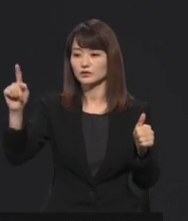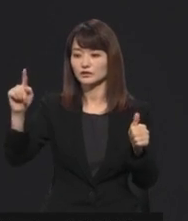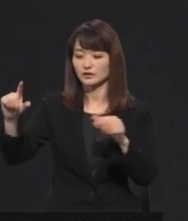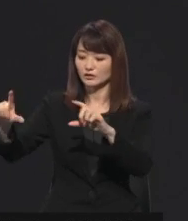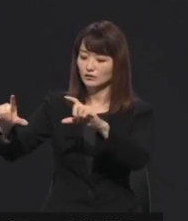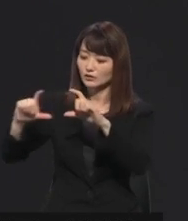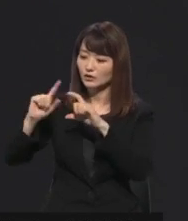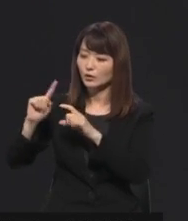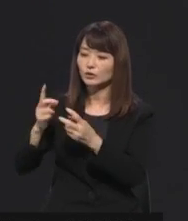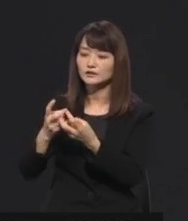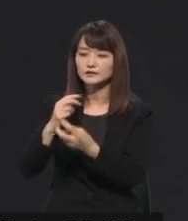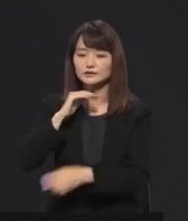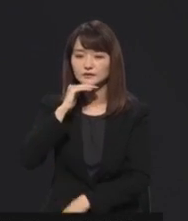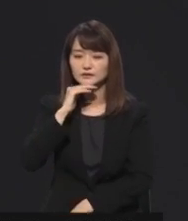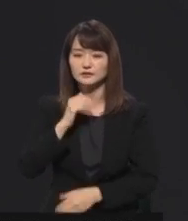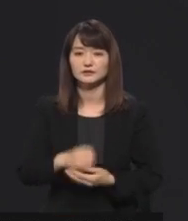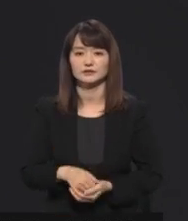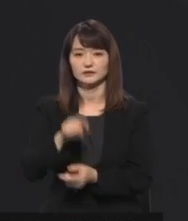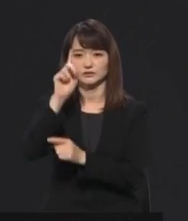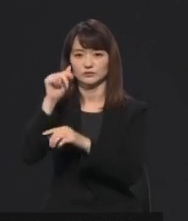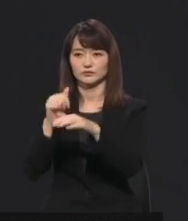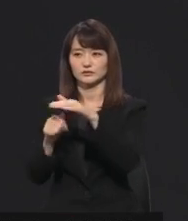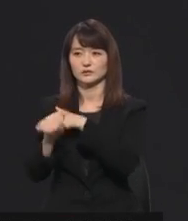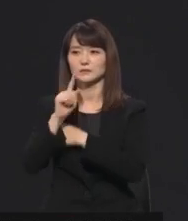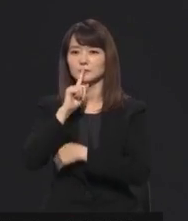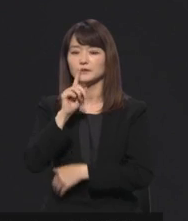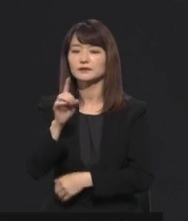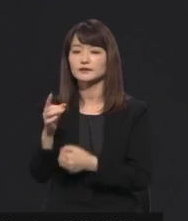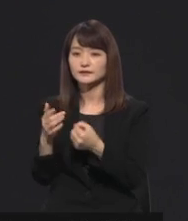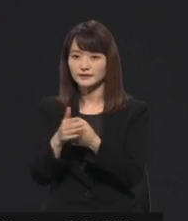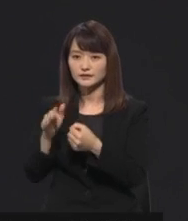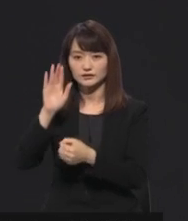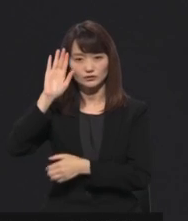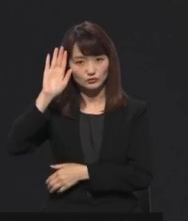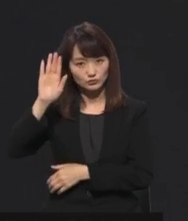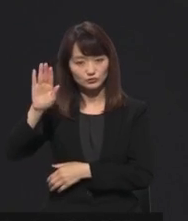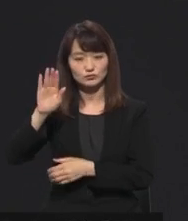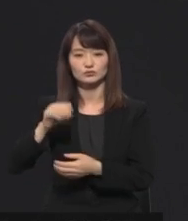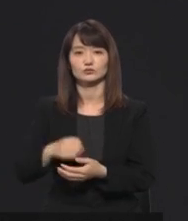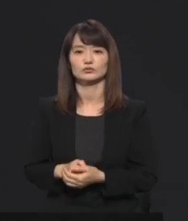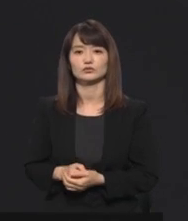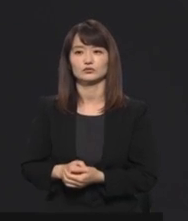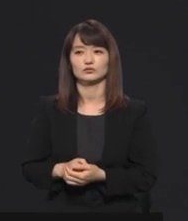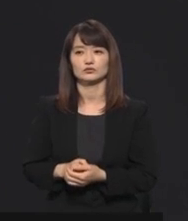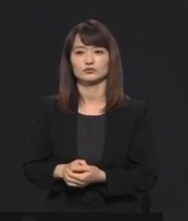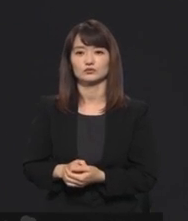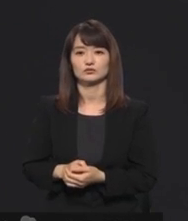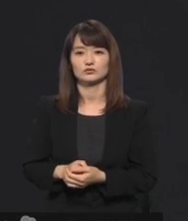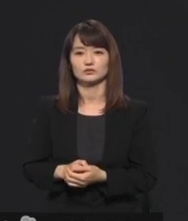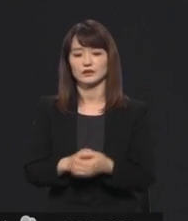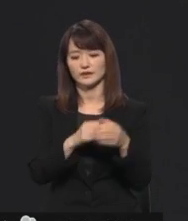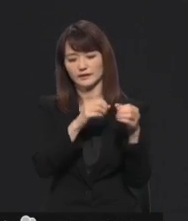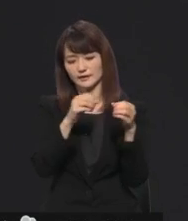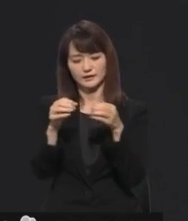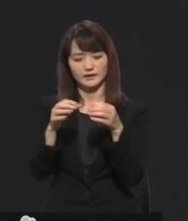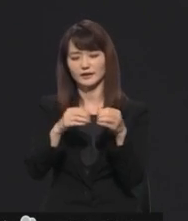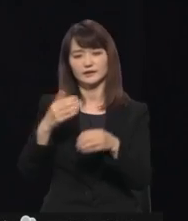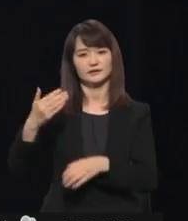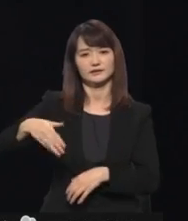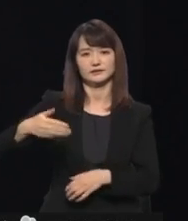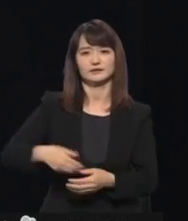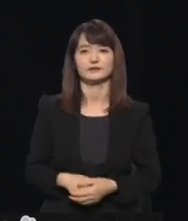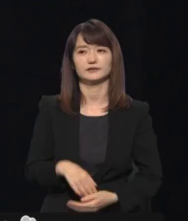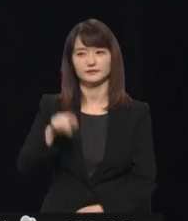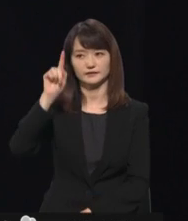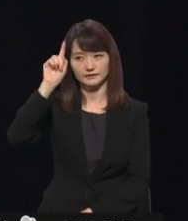이준석 전 대표의 주장에 현재 있는 상태이기 때문에 그 이후로 더 나아가기 까지는 아직은 좀 실 있다 하겠습니다 4일 썰전 라이브